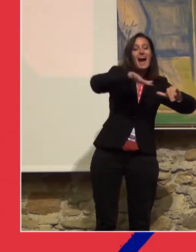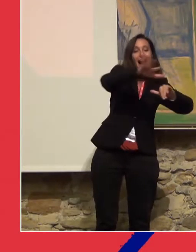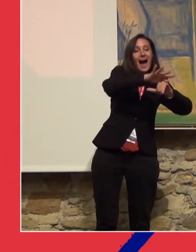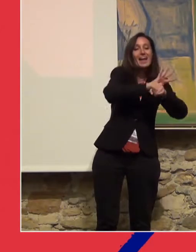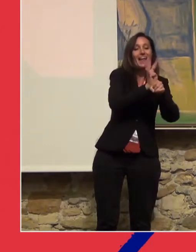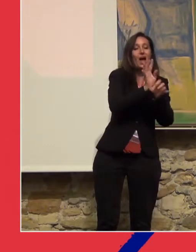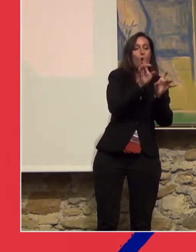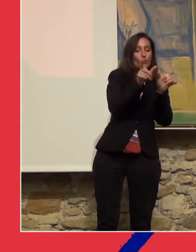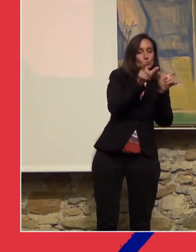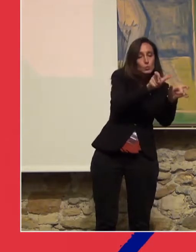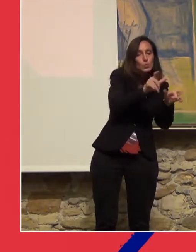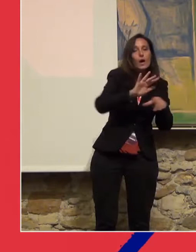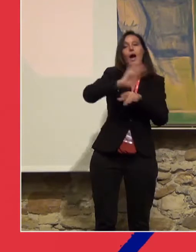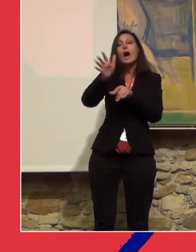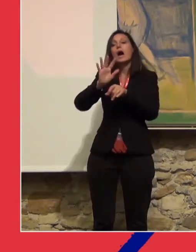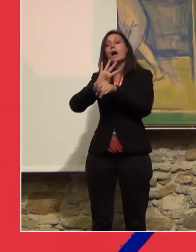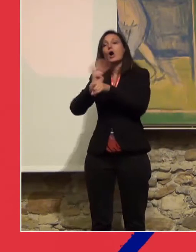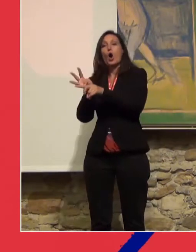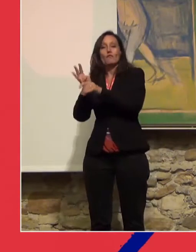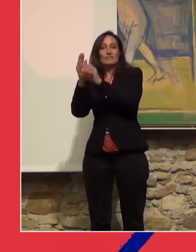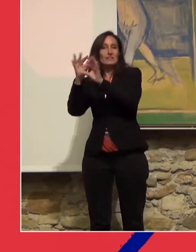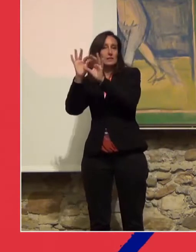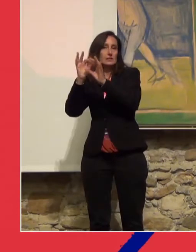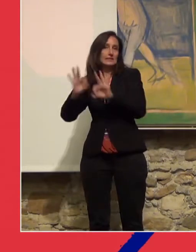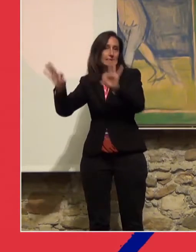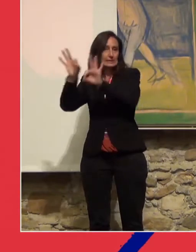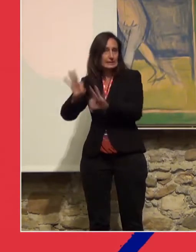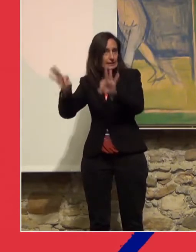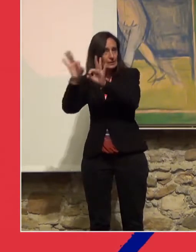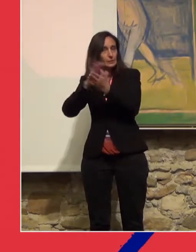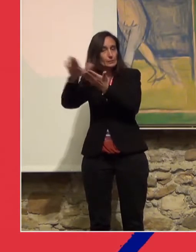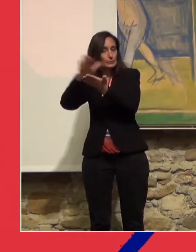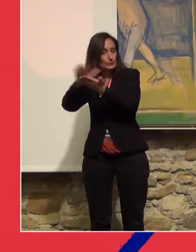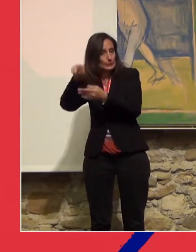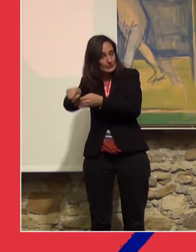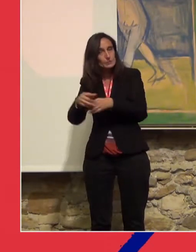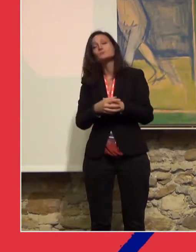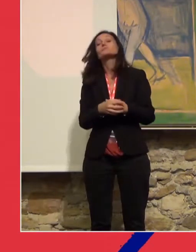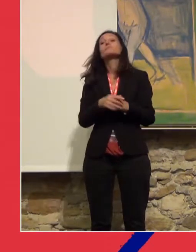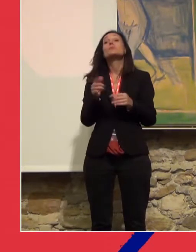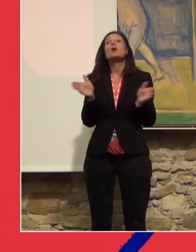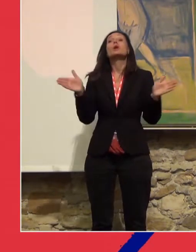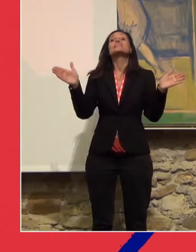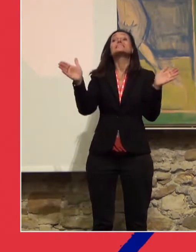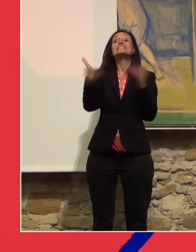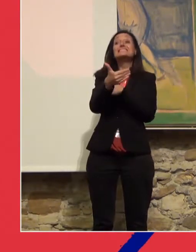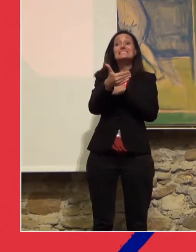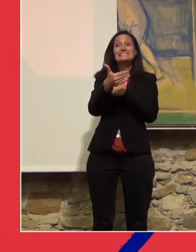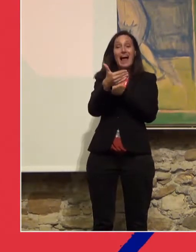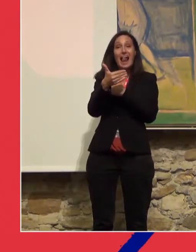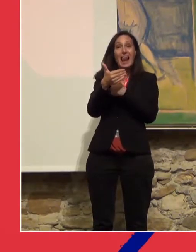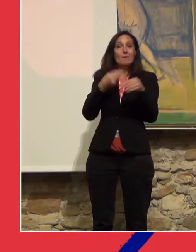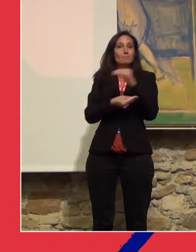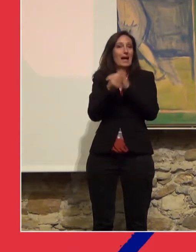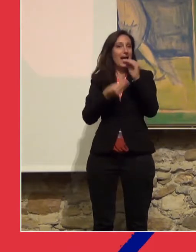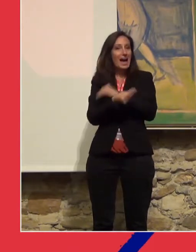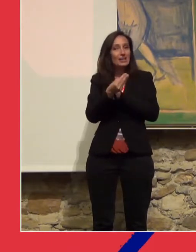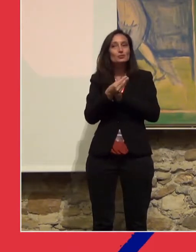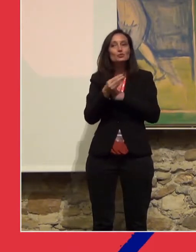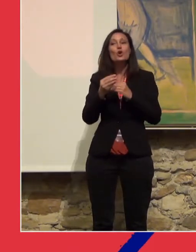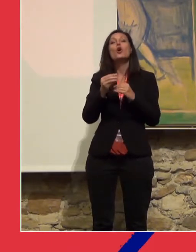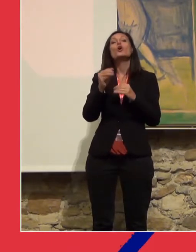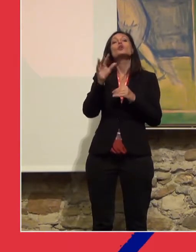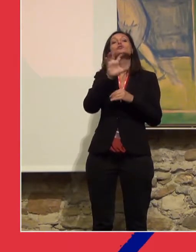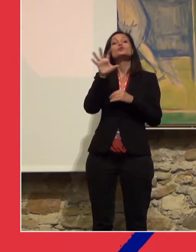Anche nella sala parto, fra marzo e aprile, hanno partorito 500 gravide, fra cui 22